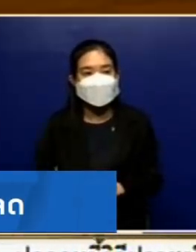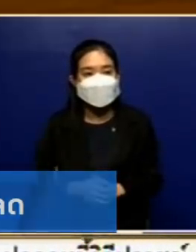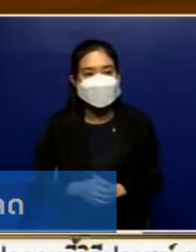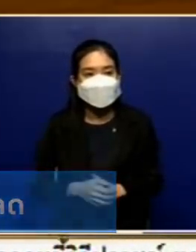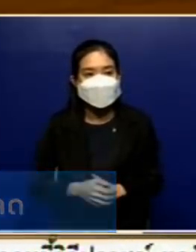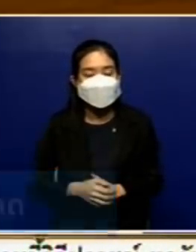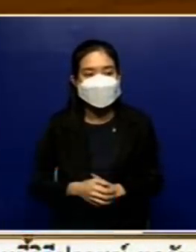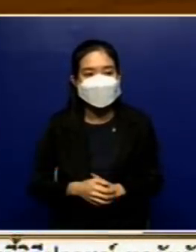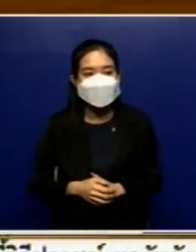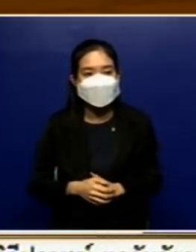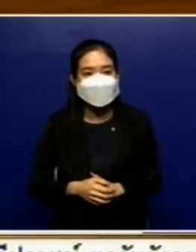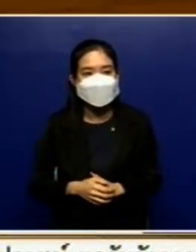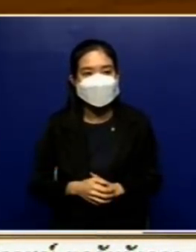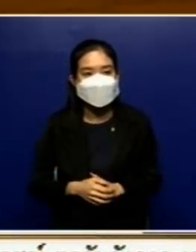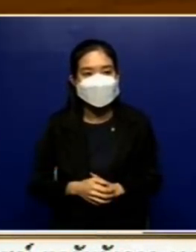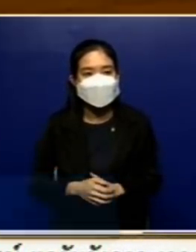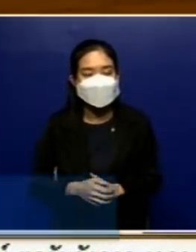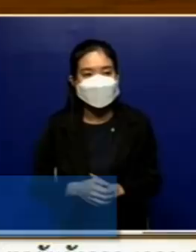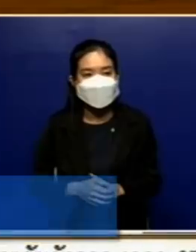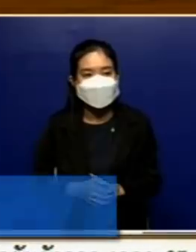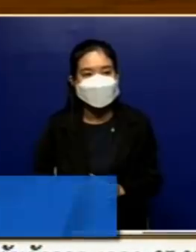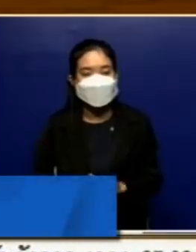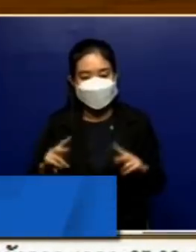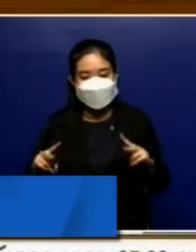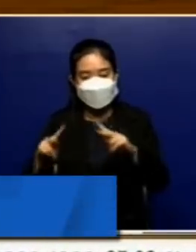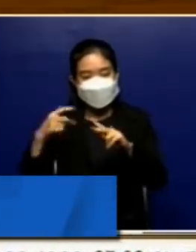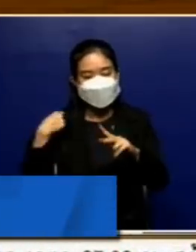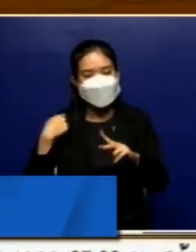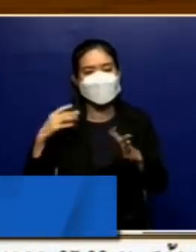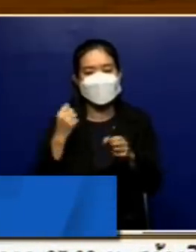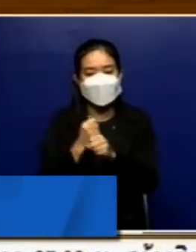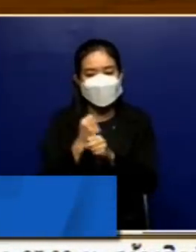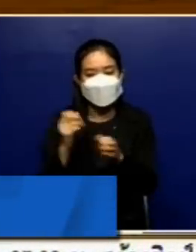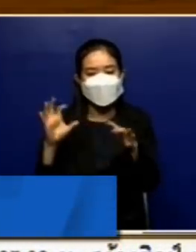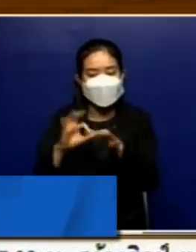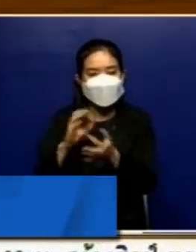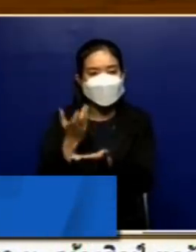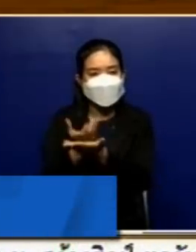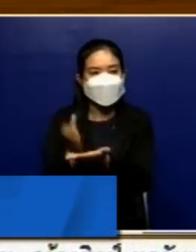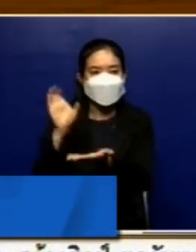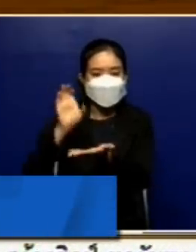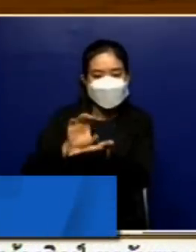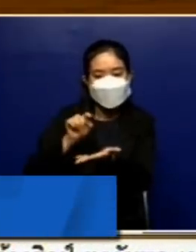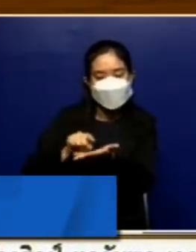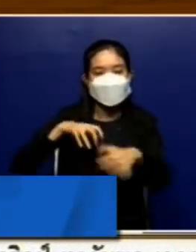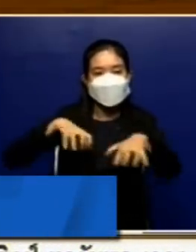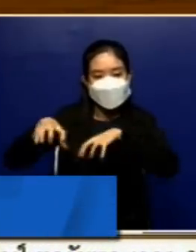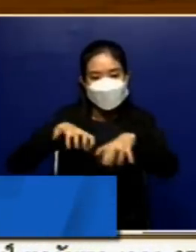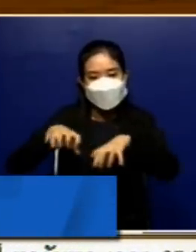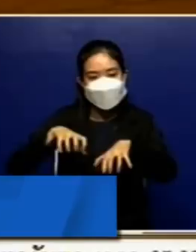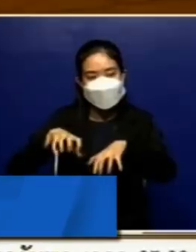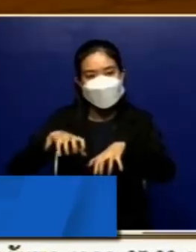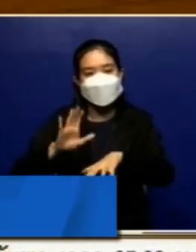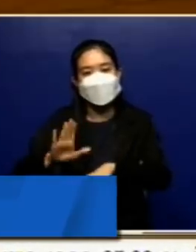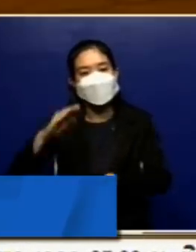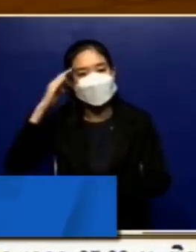ให้ดีนะครับมีค่าใช้จ่ายเกี่ยวกับบุคลากรค่าใช้จ่ายในการแบบภารกิจประจำค่าใช้จ่ายในงบพัฒนากองทัพนะครับ